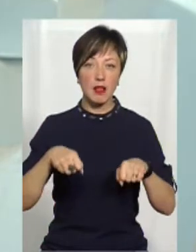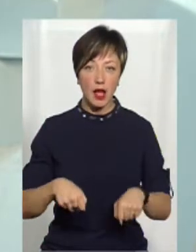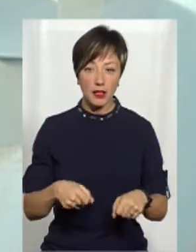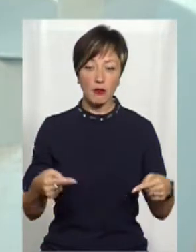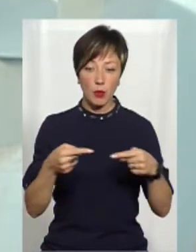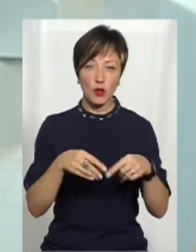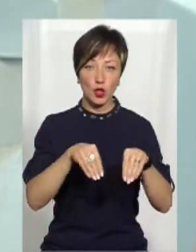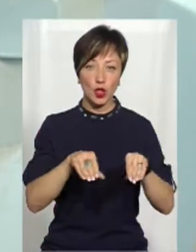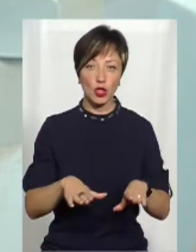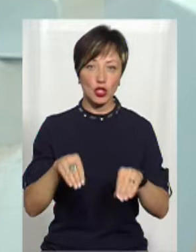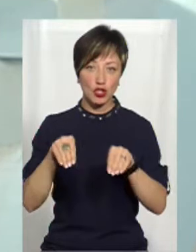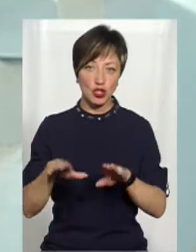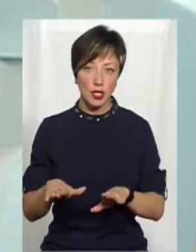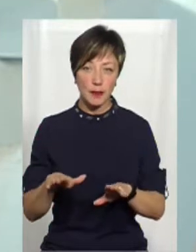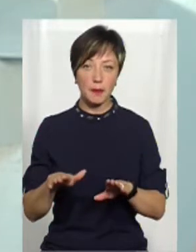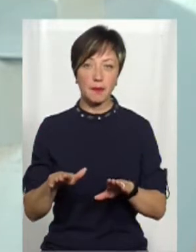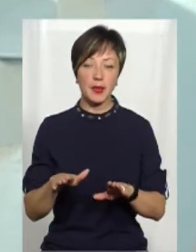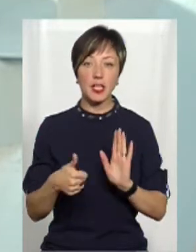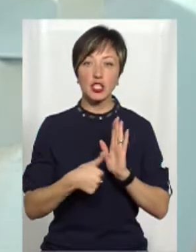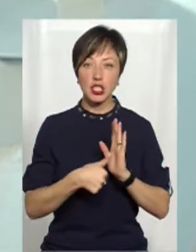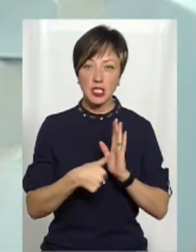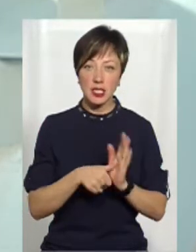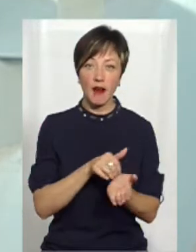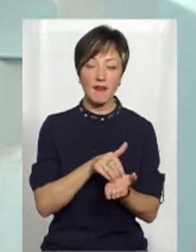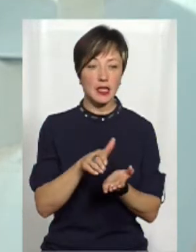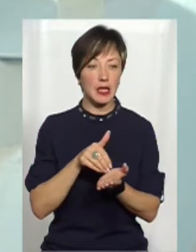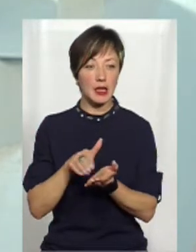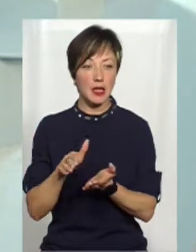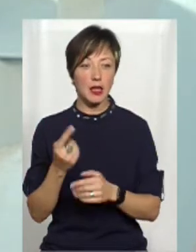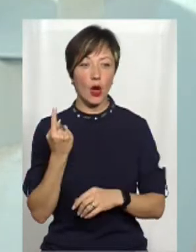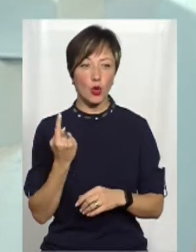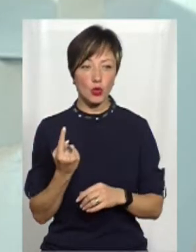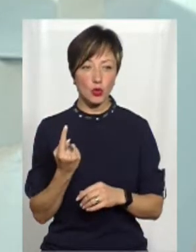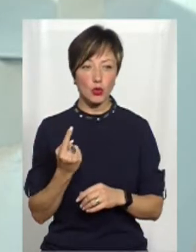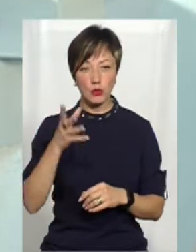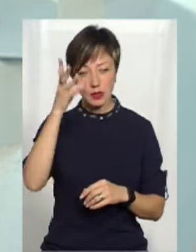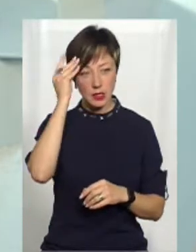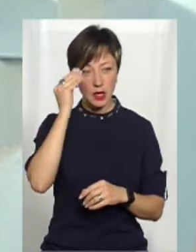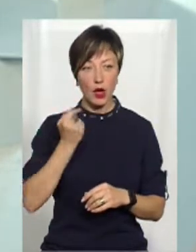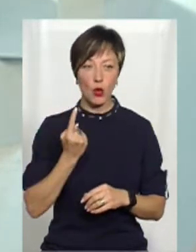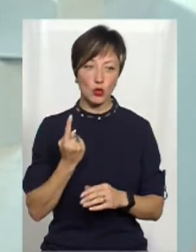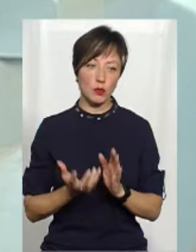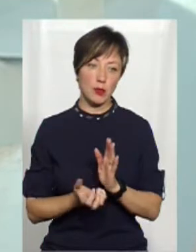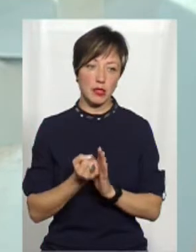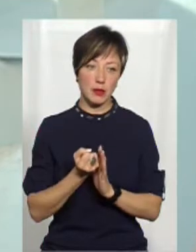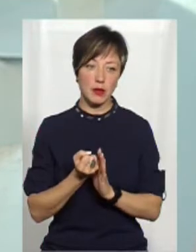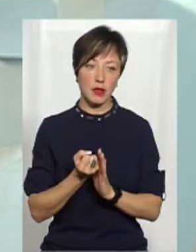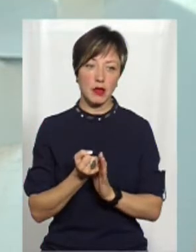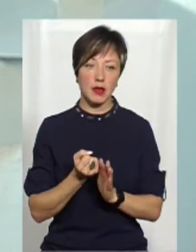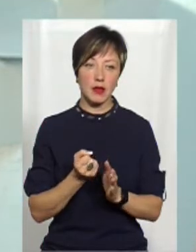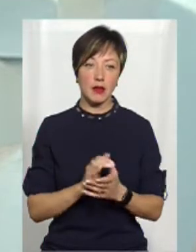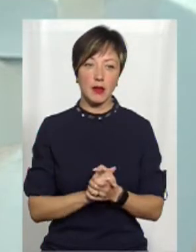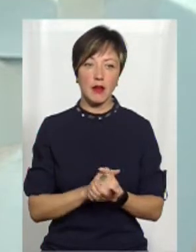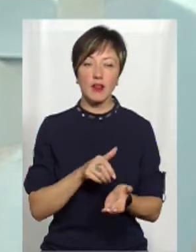відповідно до рішень, те, що вдалося знайти в рішеннях, 6 з яких відхилила, одну взяла до уваги і одну підтримала про відмову